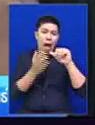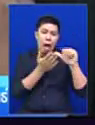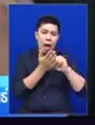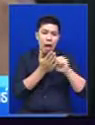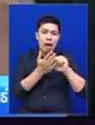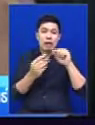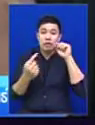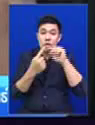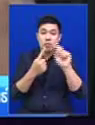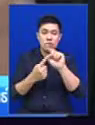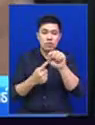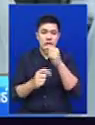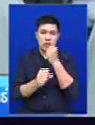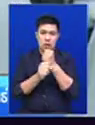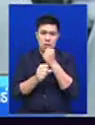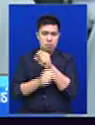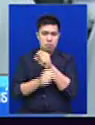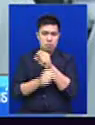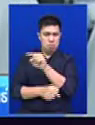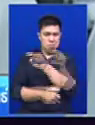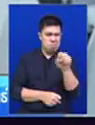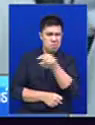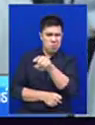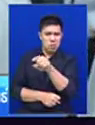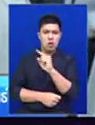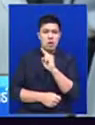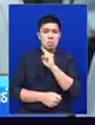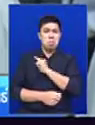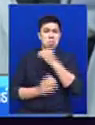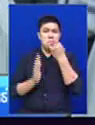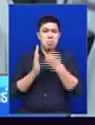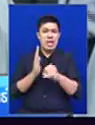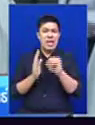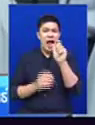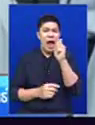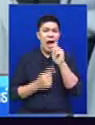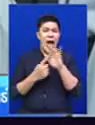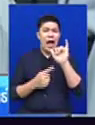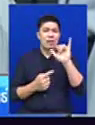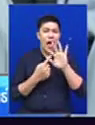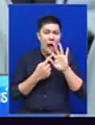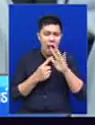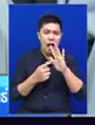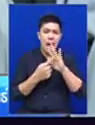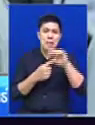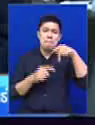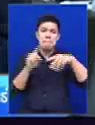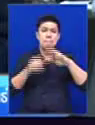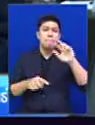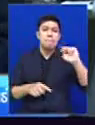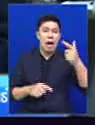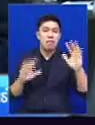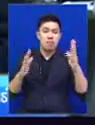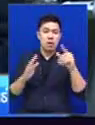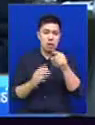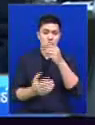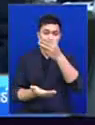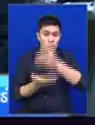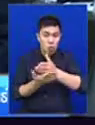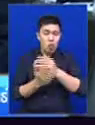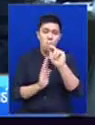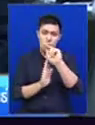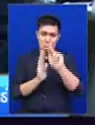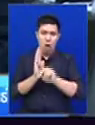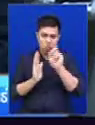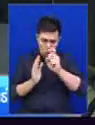ก้ไขเพื่อไม่ให้การกระทำบางอย่างที่ไม่ต้องรับผิดทางแพ่งหรืออาญาหรือการยับยั้งกฎหมายเรื่องนี้ต้องเข้